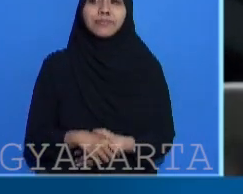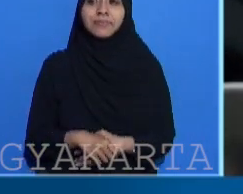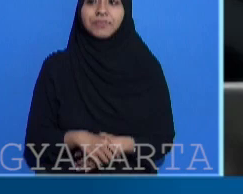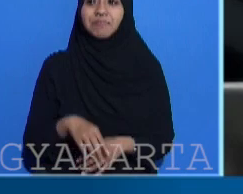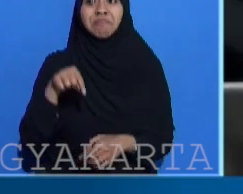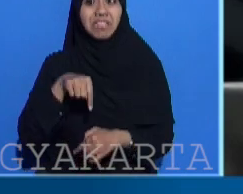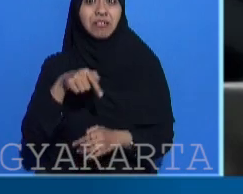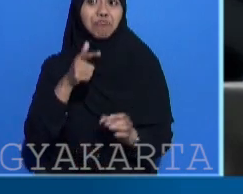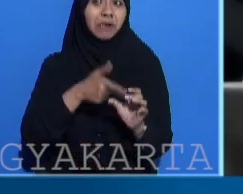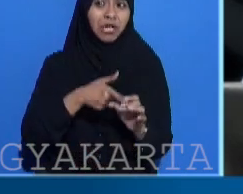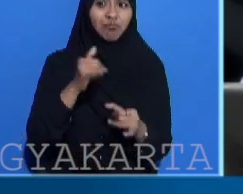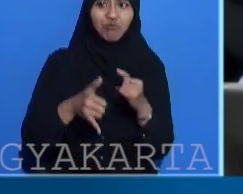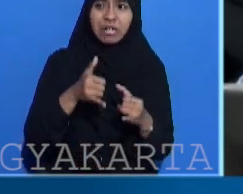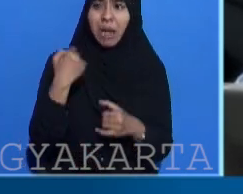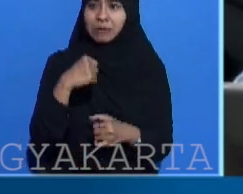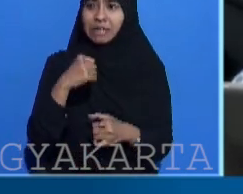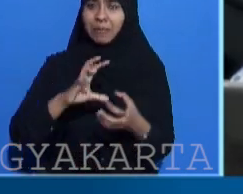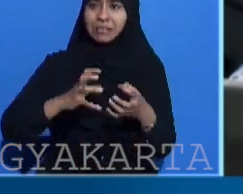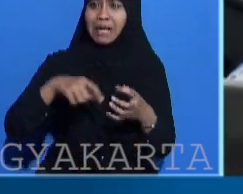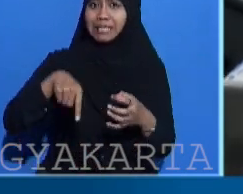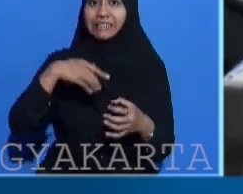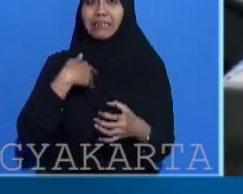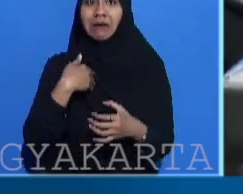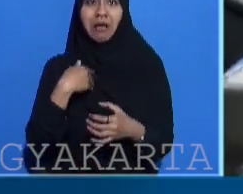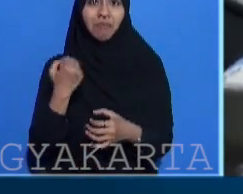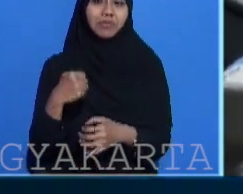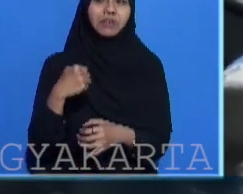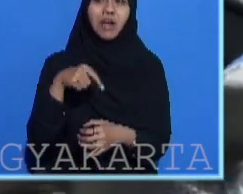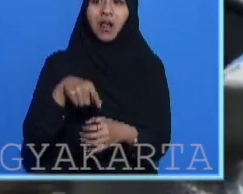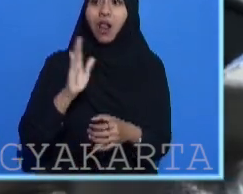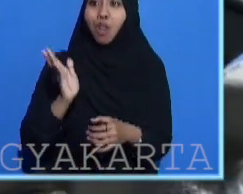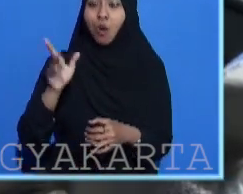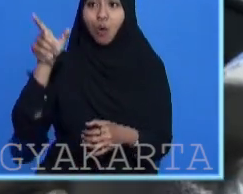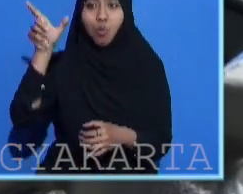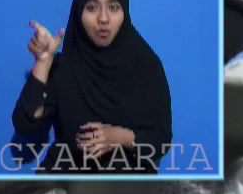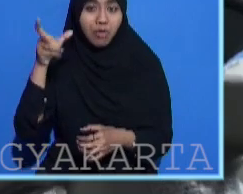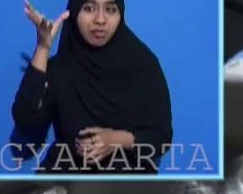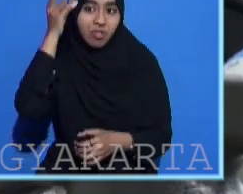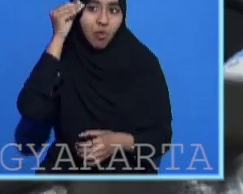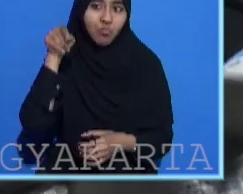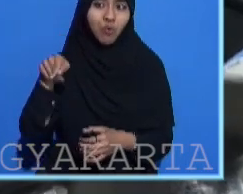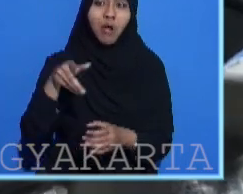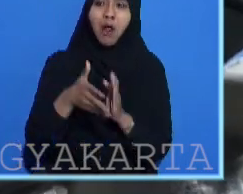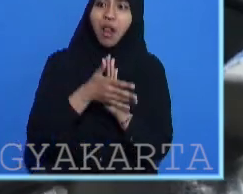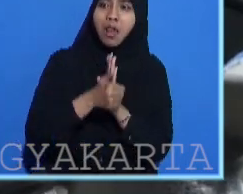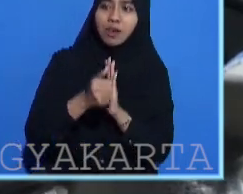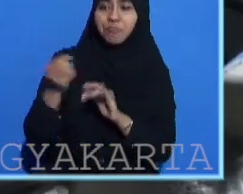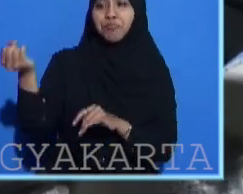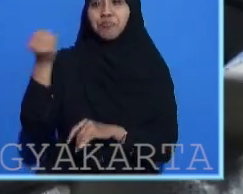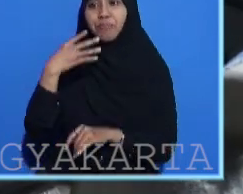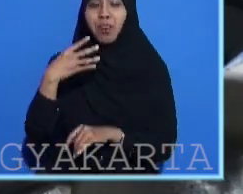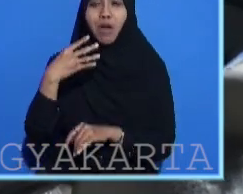terus kemudian juga apa namanya kalau menurut orang yang tahu yang ahli katanya memang